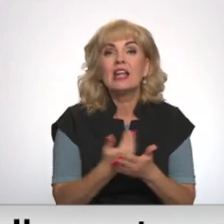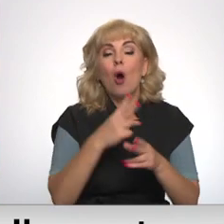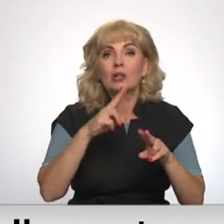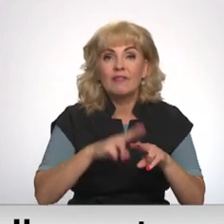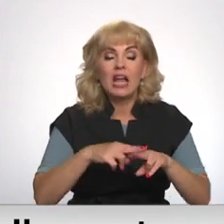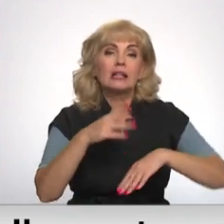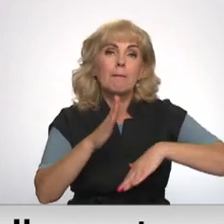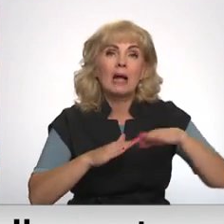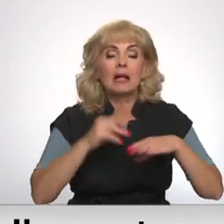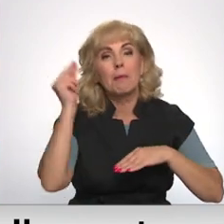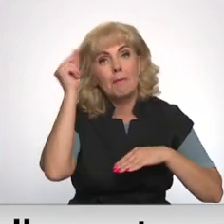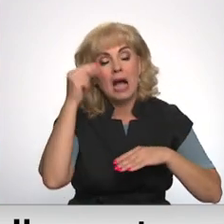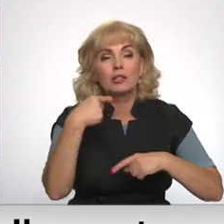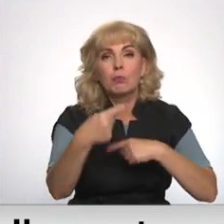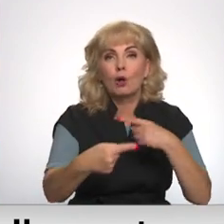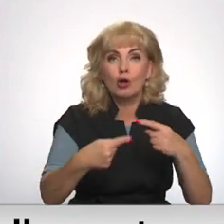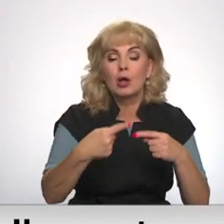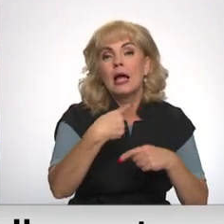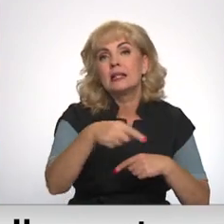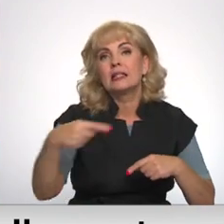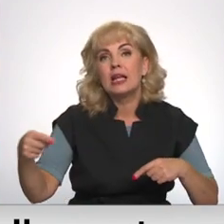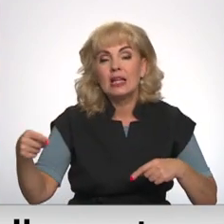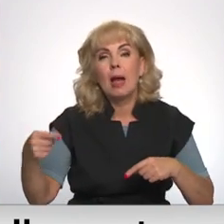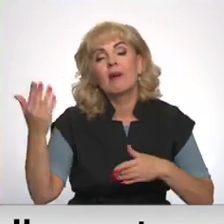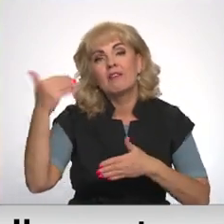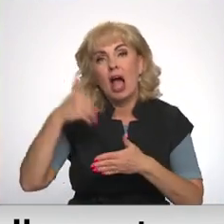praktisks mācību process citiem vēsturisko ēku saimniekiem.